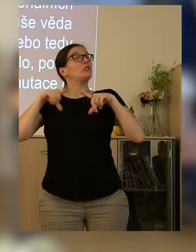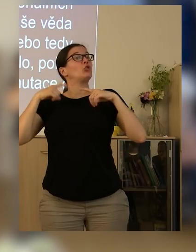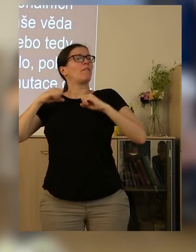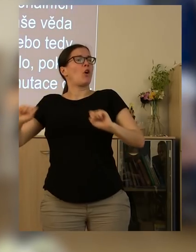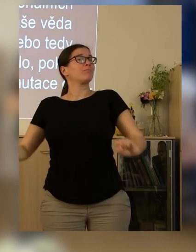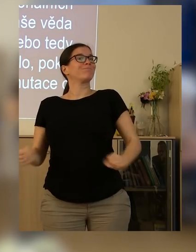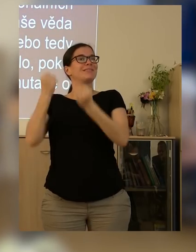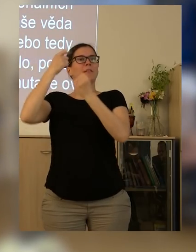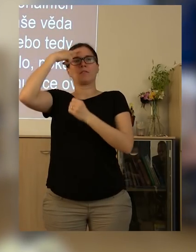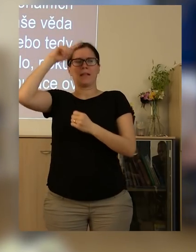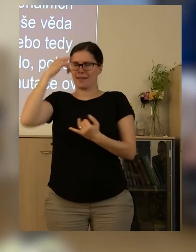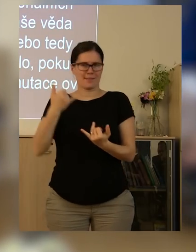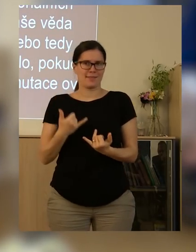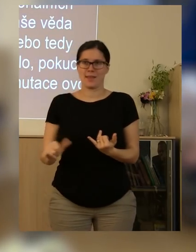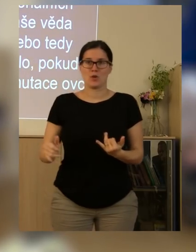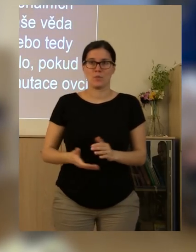Takže se zdá,